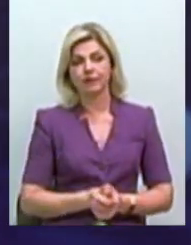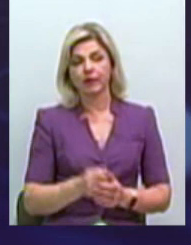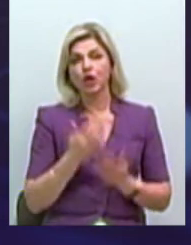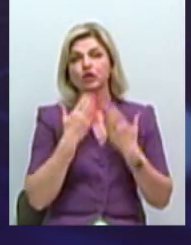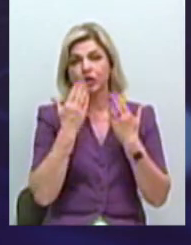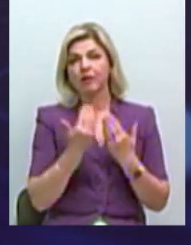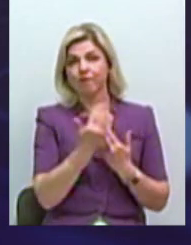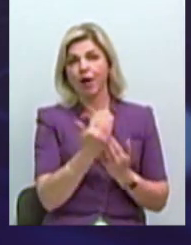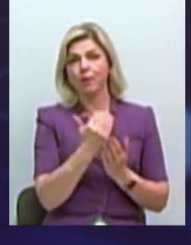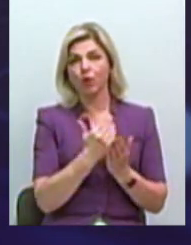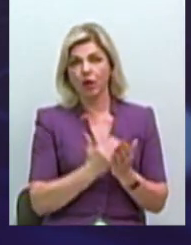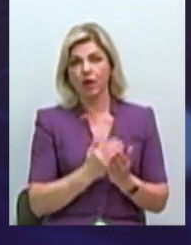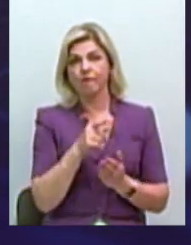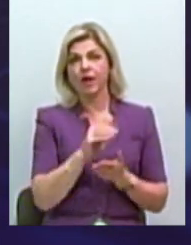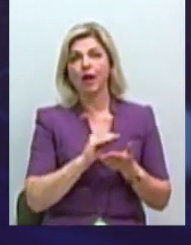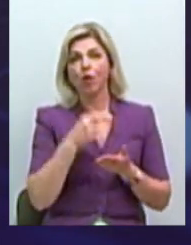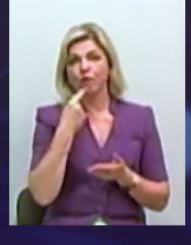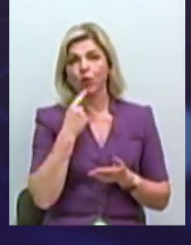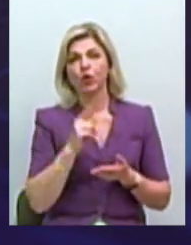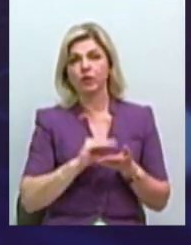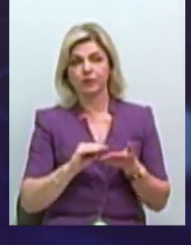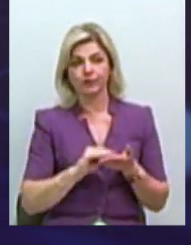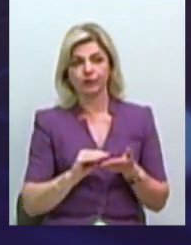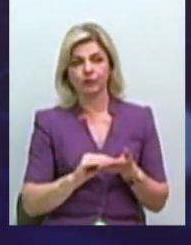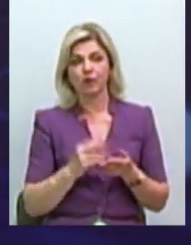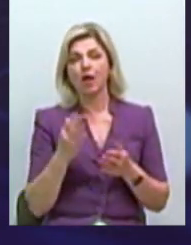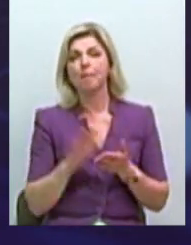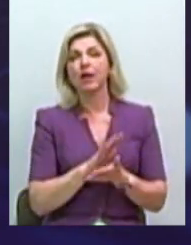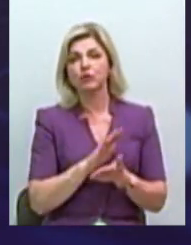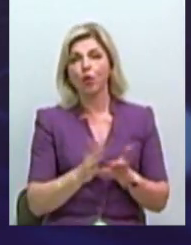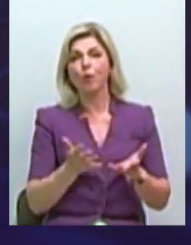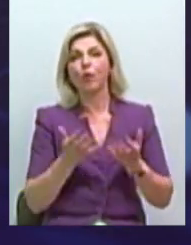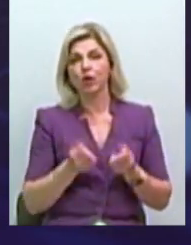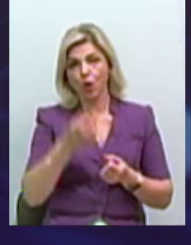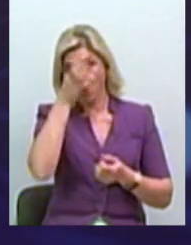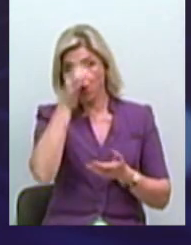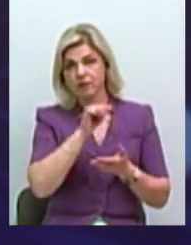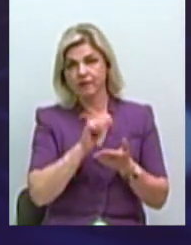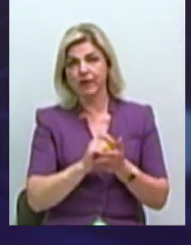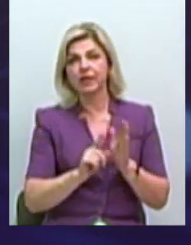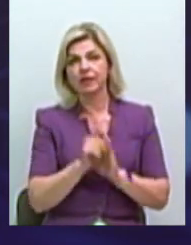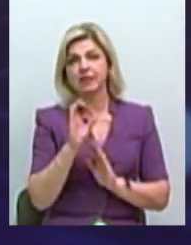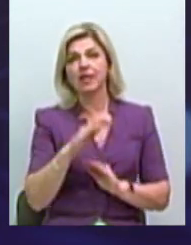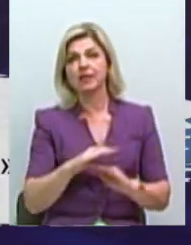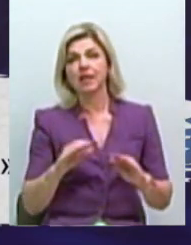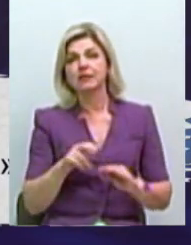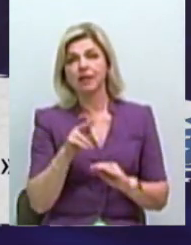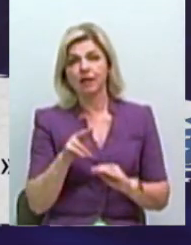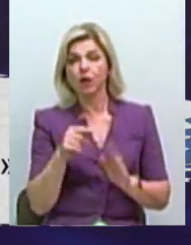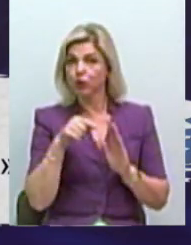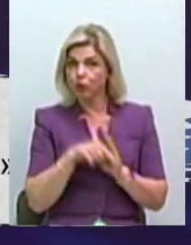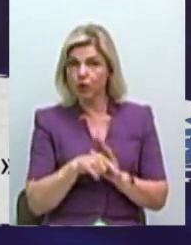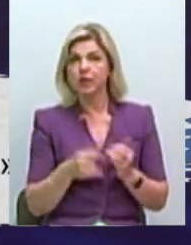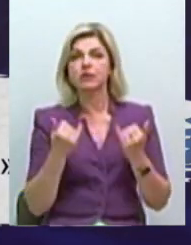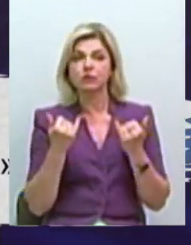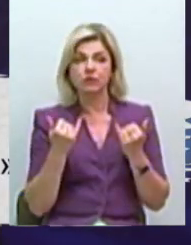вашу програму, ви в своїй програмі говорите, цитую, «Безкоштовне отримання освіти, починаючи з дитячого садочку». Тобто,